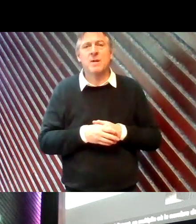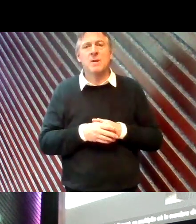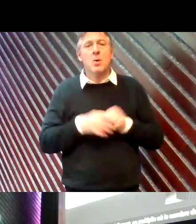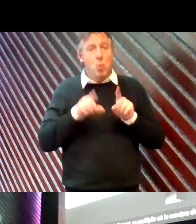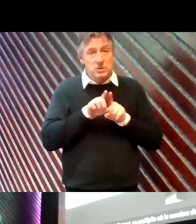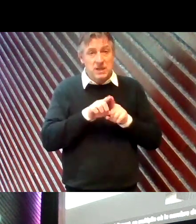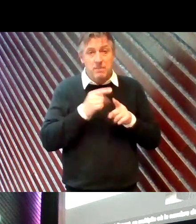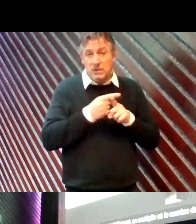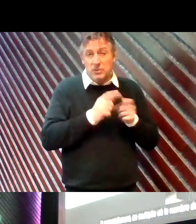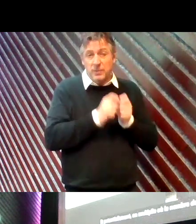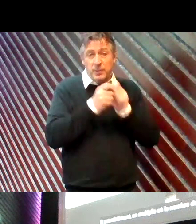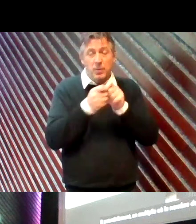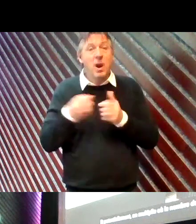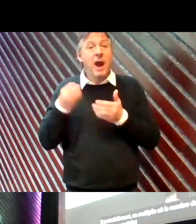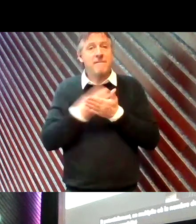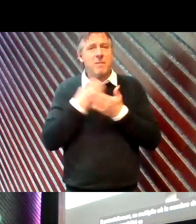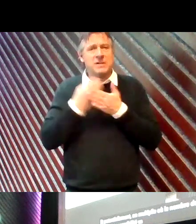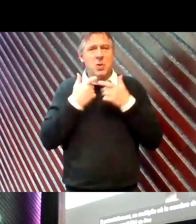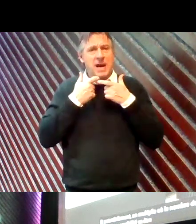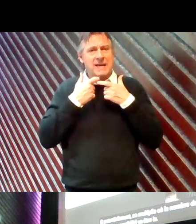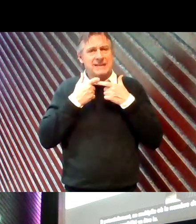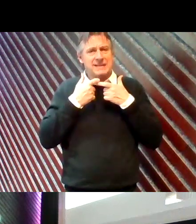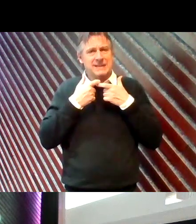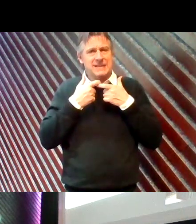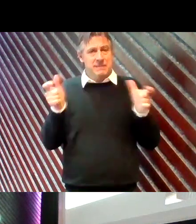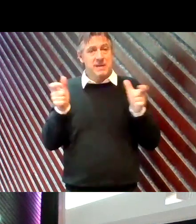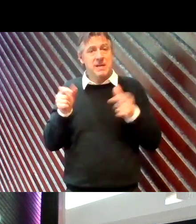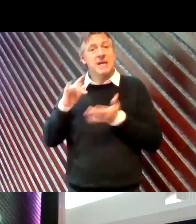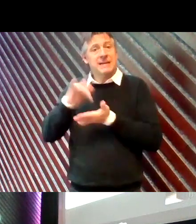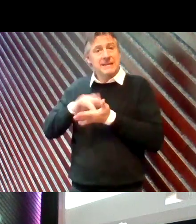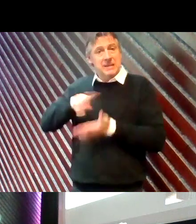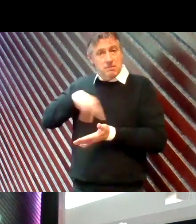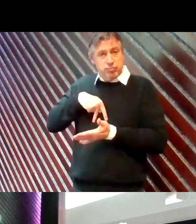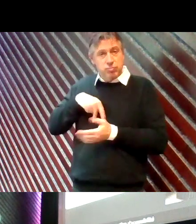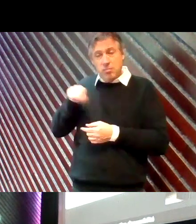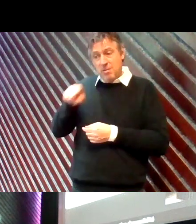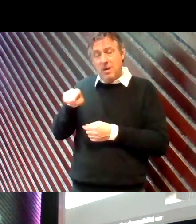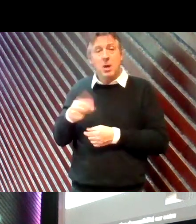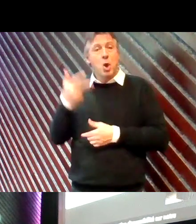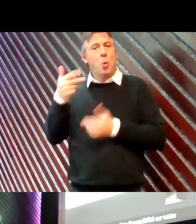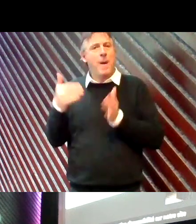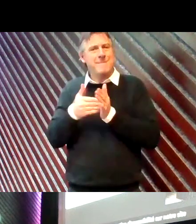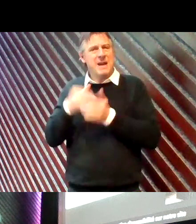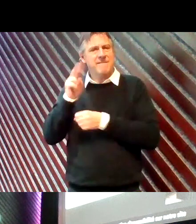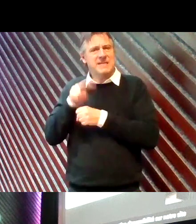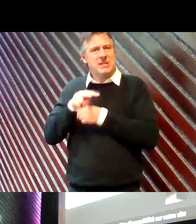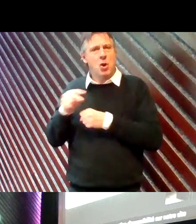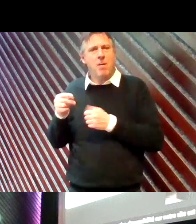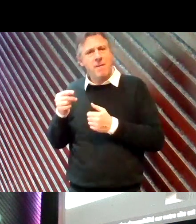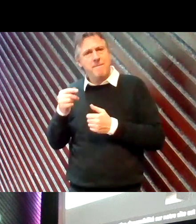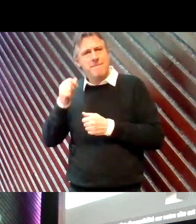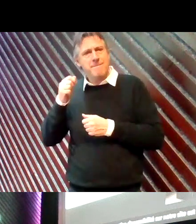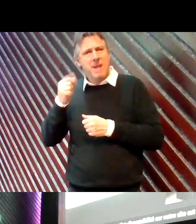que par exemple nous une information d'accessibilité qui est sur notre site elle est potentiellement vue par 3000 visiteurs par jour on